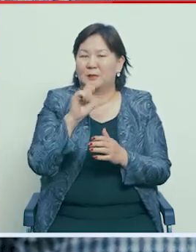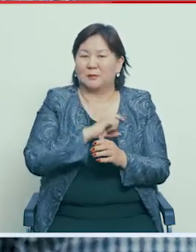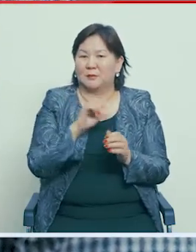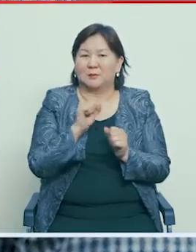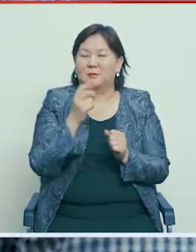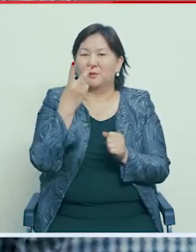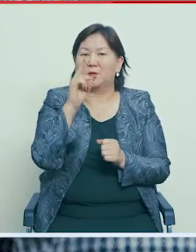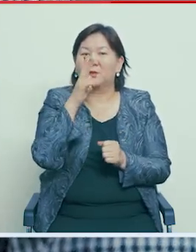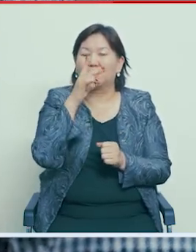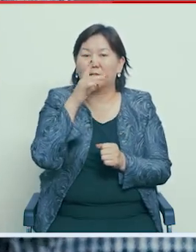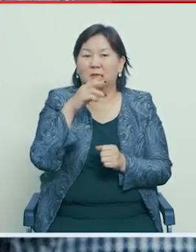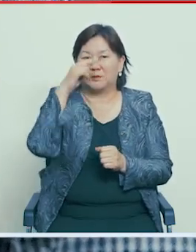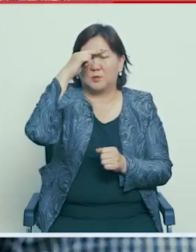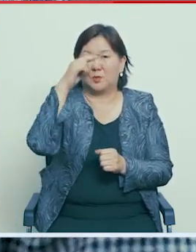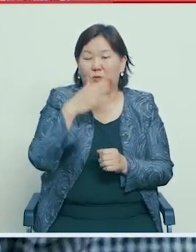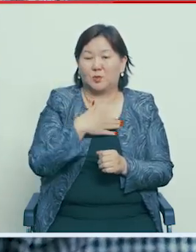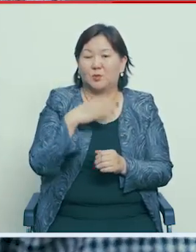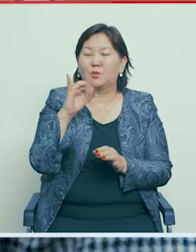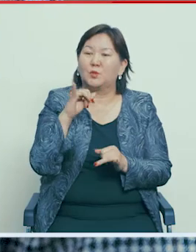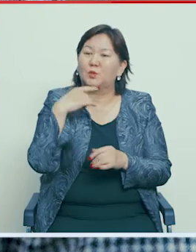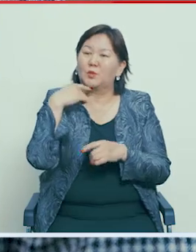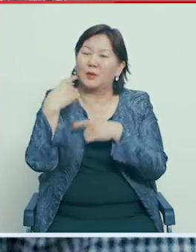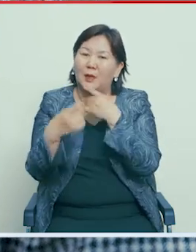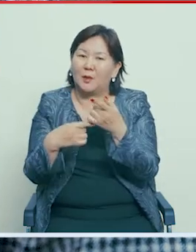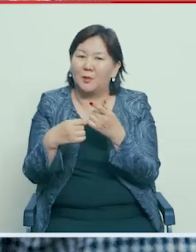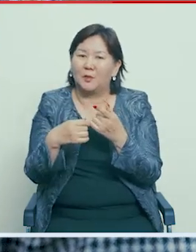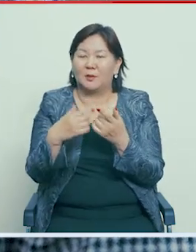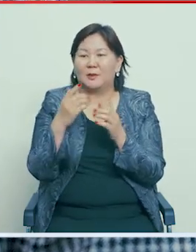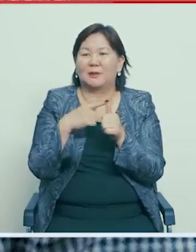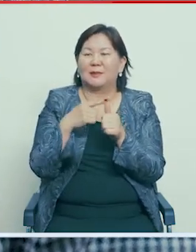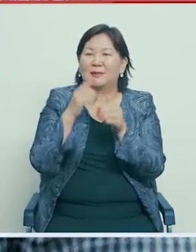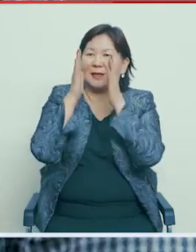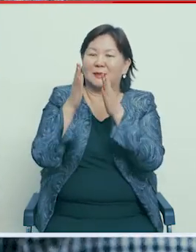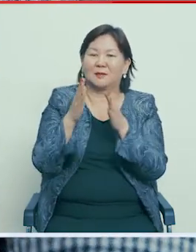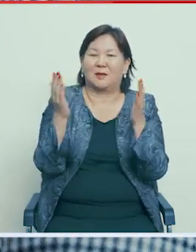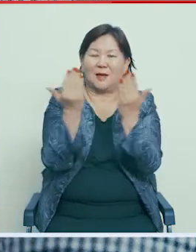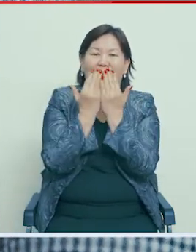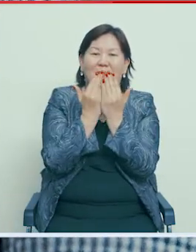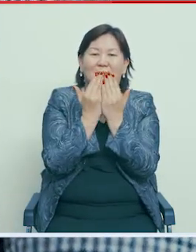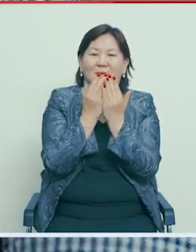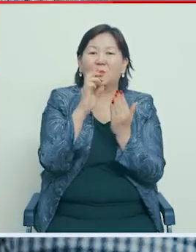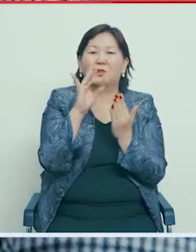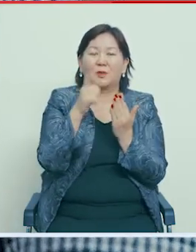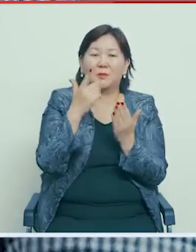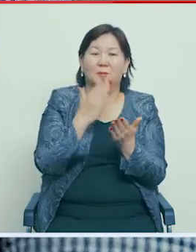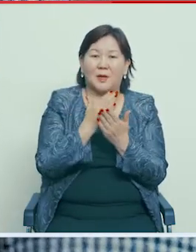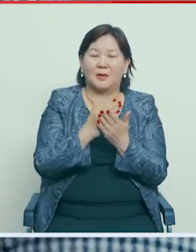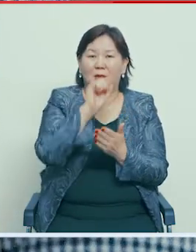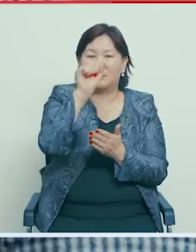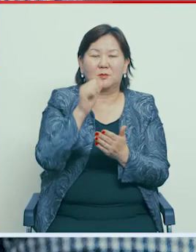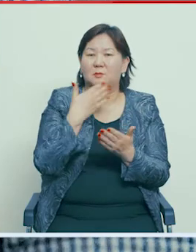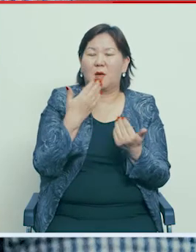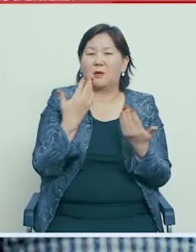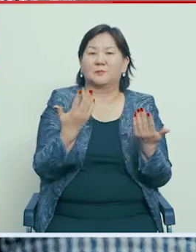миний өвөө одоо 20 нас хүрж байгаа энэ талаар би хүүтэй яаж ойлгуулах вэ гэдгийг хинт хандах уу гэдэг маань бас бүрхэг хаалттай асуудал болчихж байгаа байхгүй юу тийм байхгүй